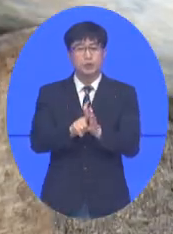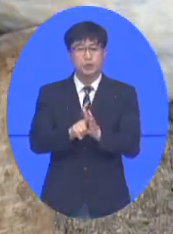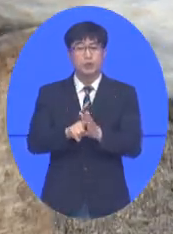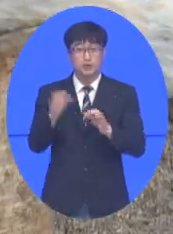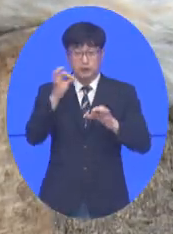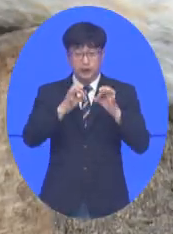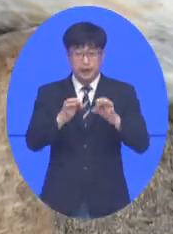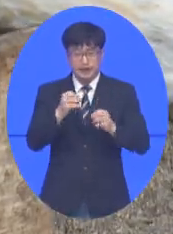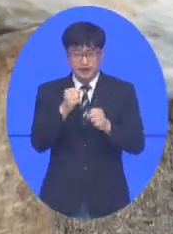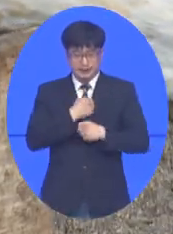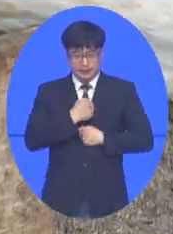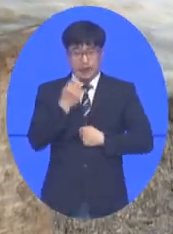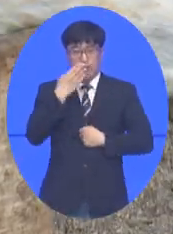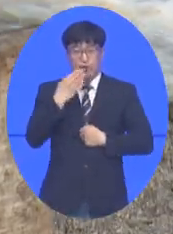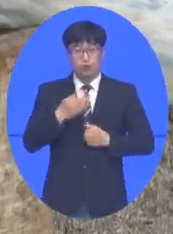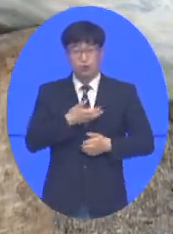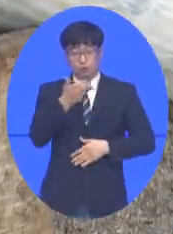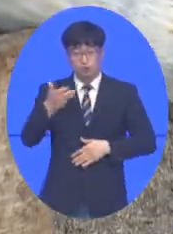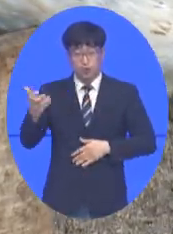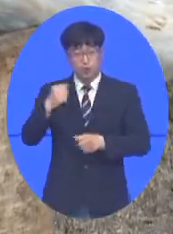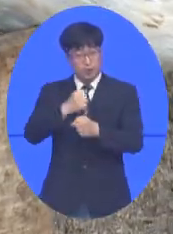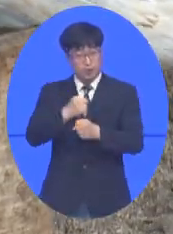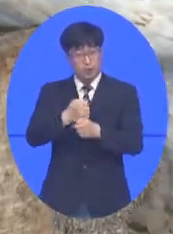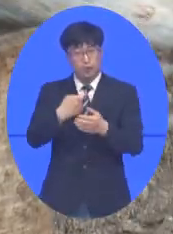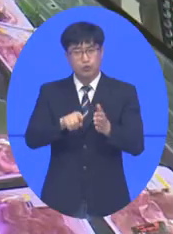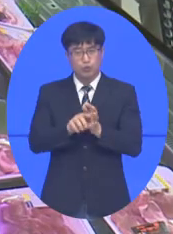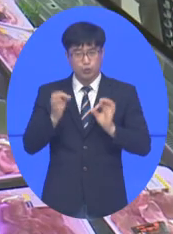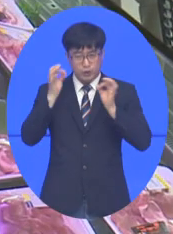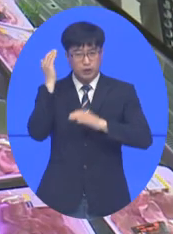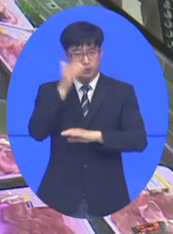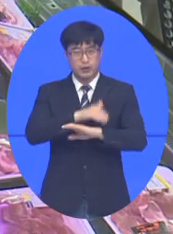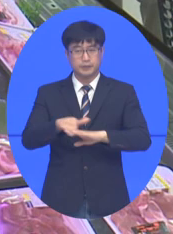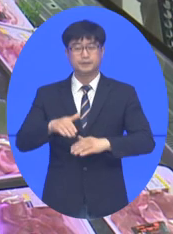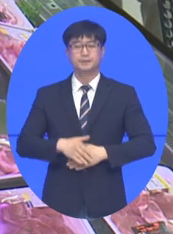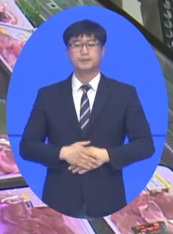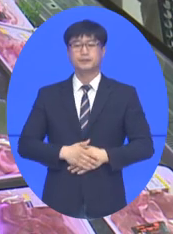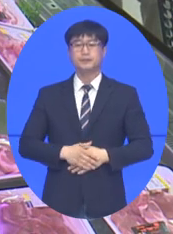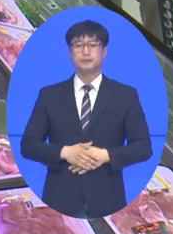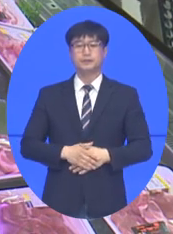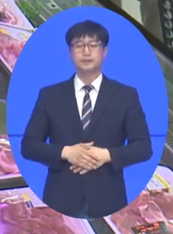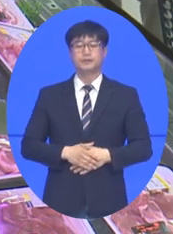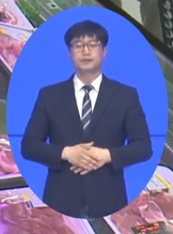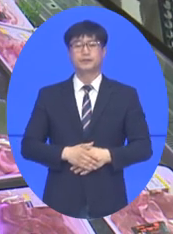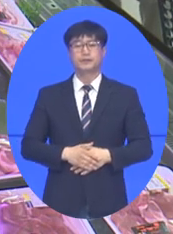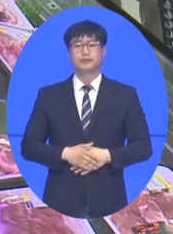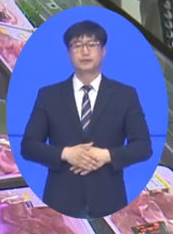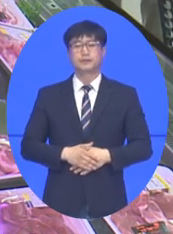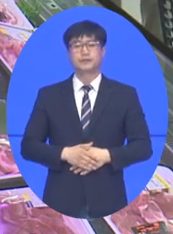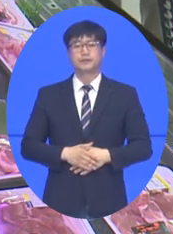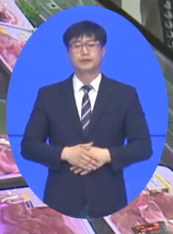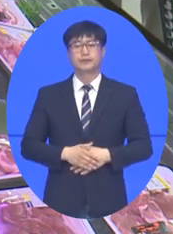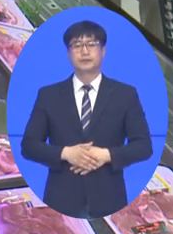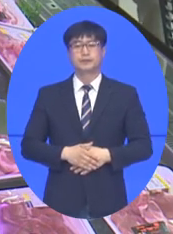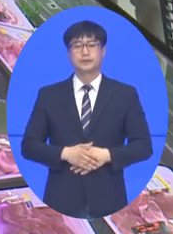먹거리 생산과 유통에 최선을 다할 예정입니다. 경기지TV 서문영입니다.